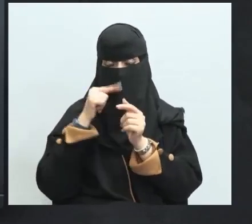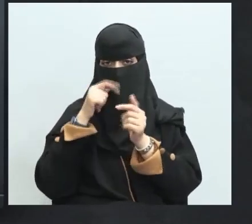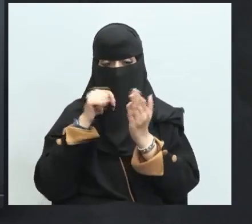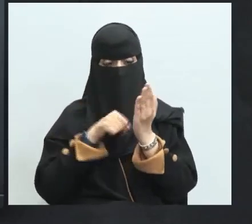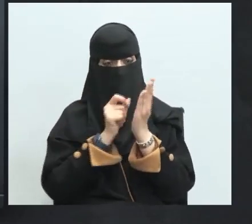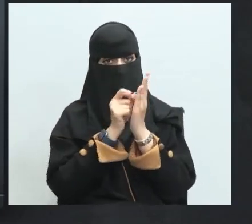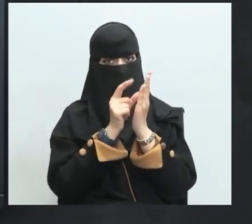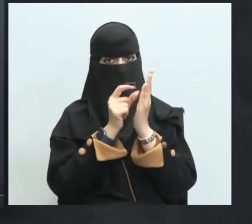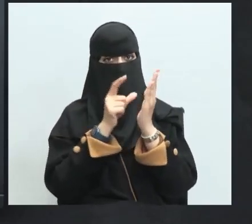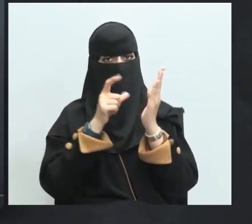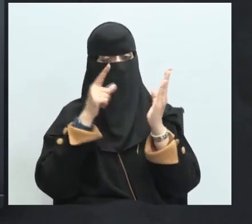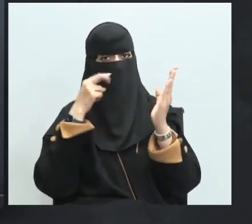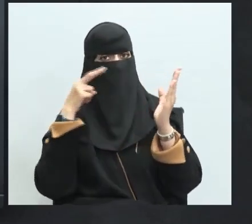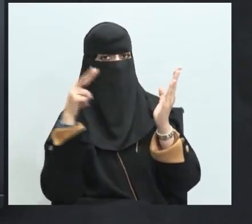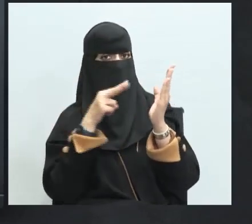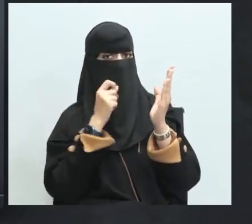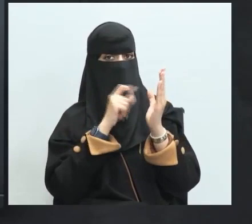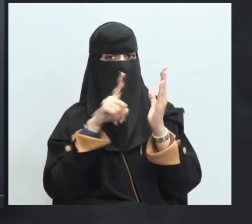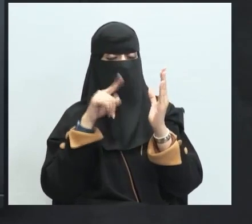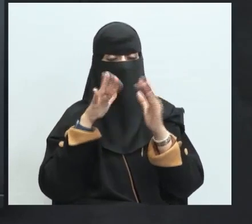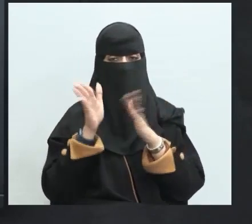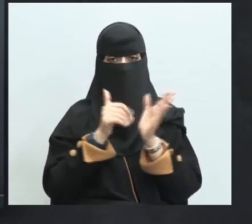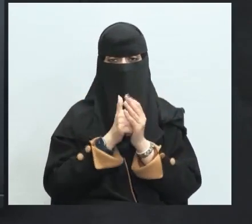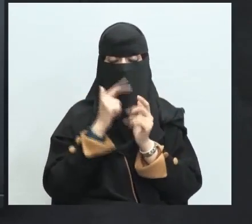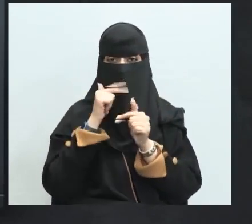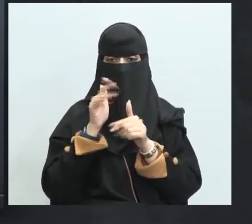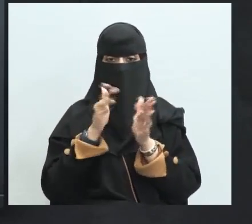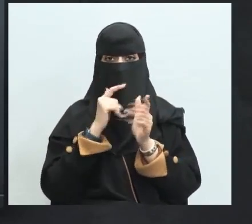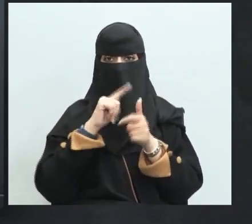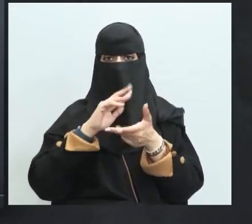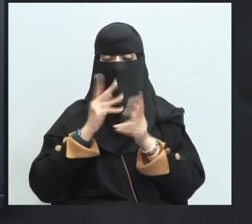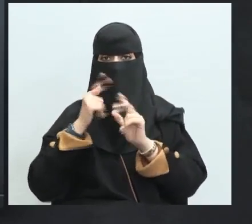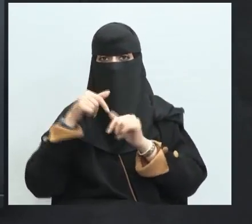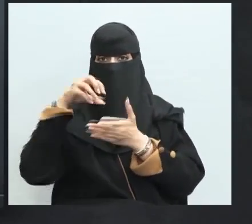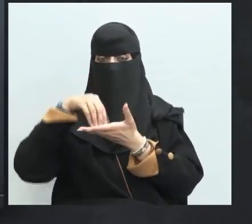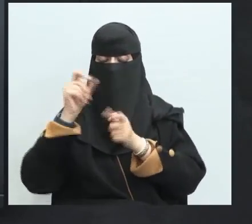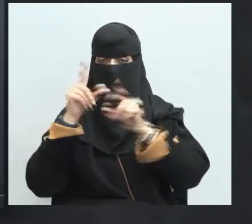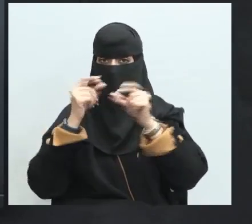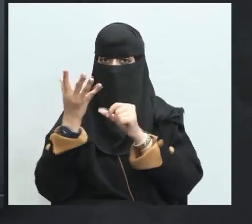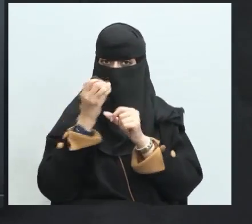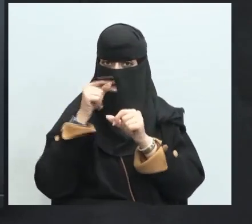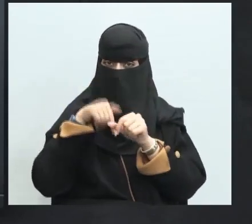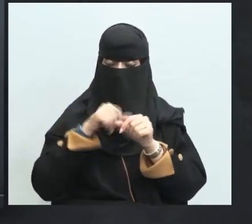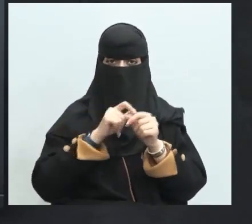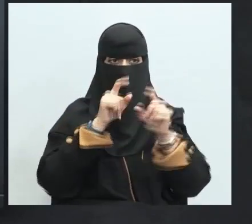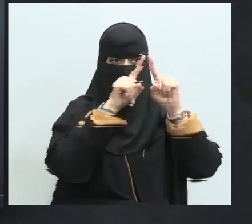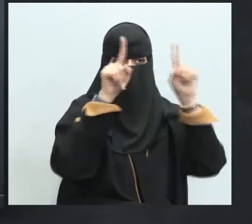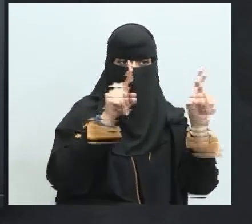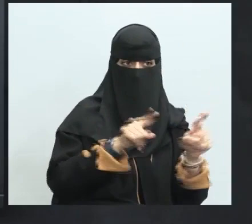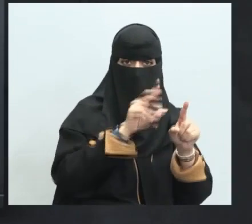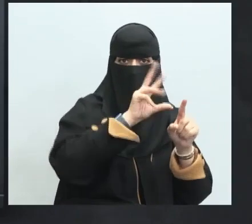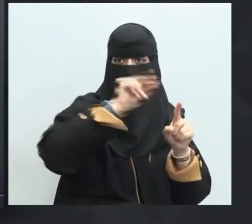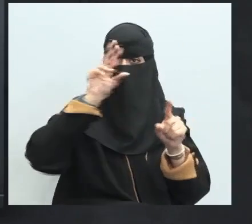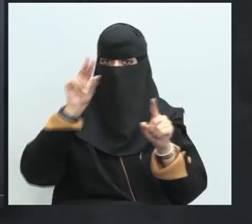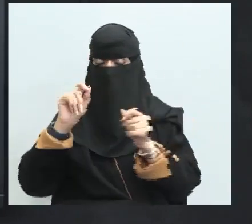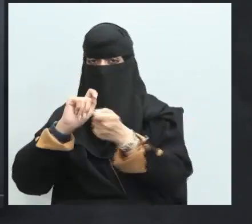تكبير الشاشة ليصبح العرض مرئيا أو واضحا، بينما عند استخدام المواقع المستجيبة فإن الموقع